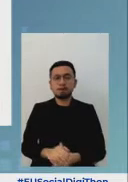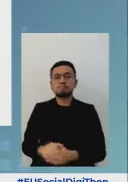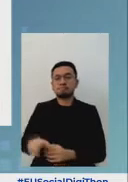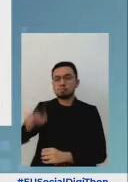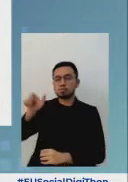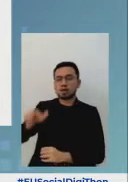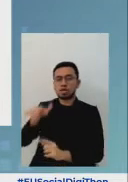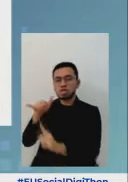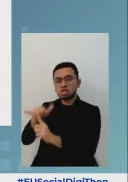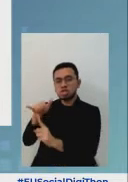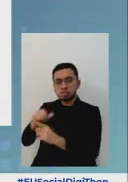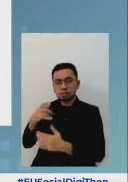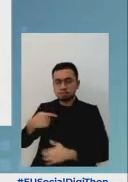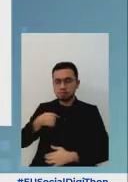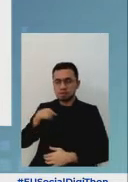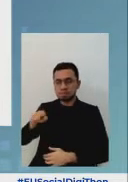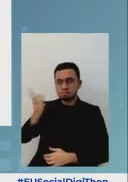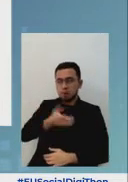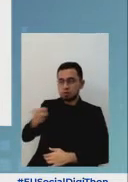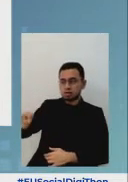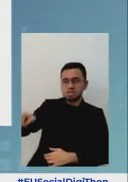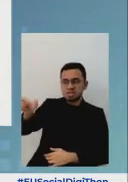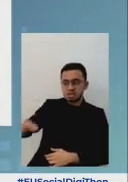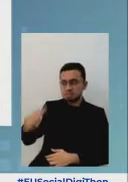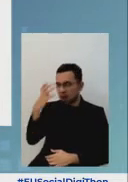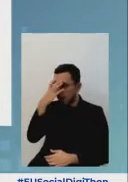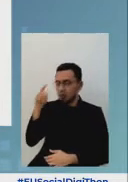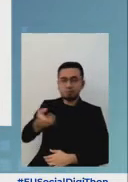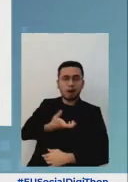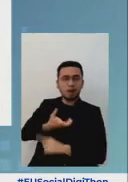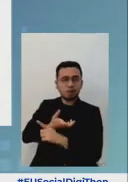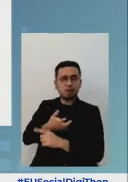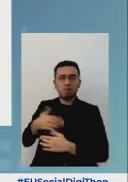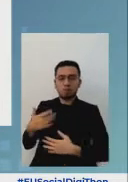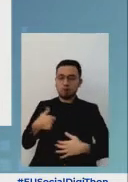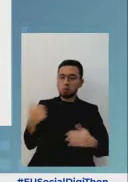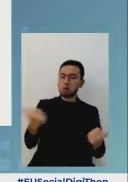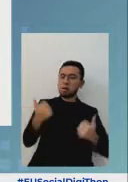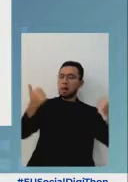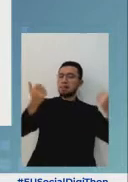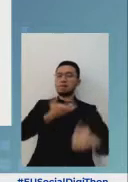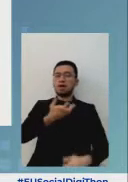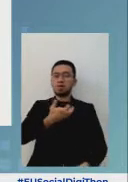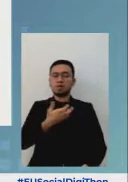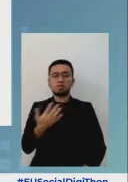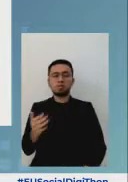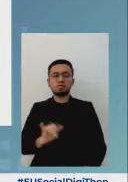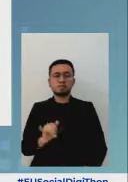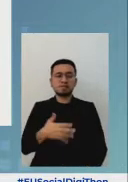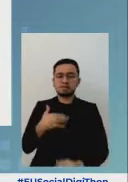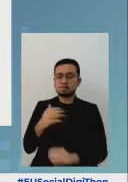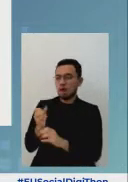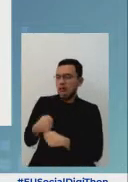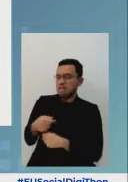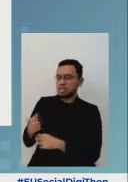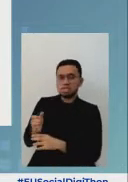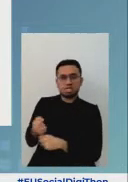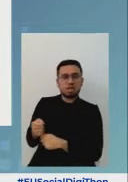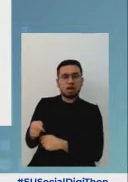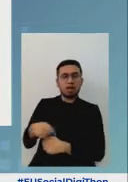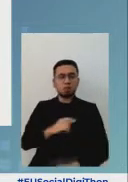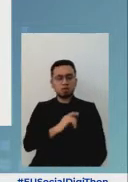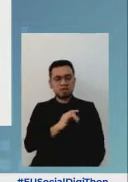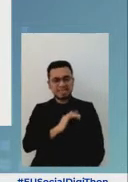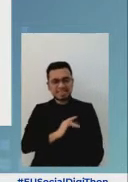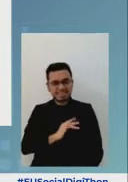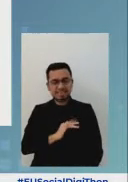ingin populer, ya, ingin balas dendam, ingin menarik perhatian, ingin dianggap jagoan, iri hati. Ya, kayak tadi aku